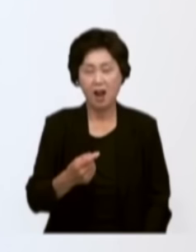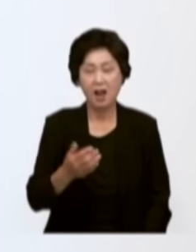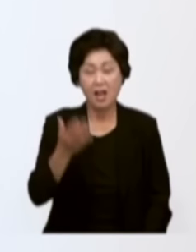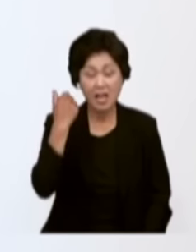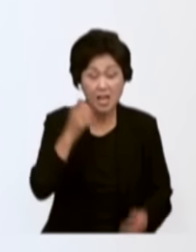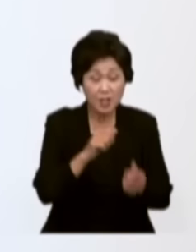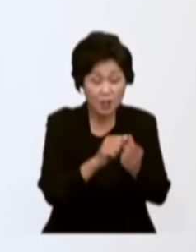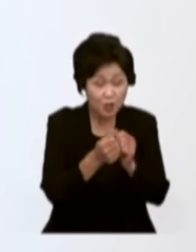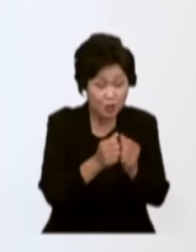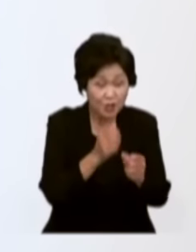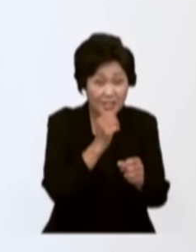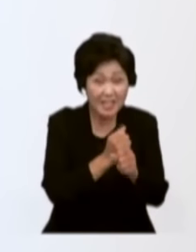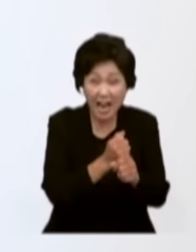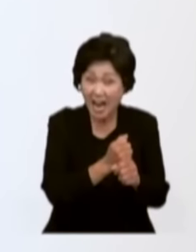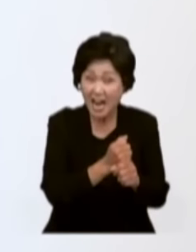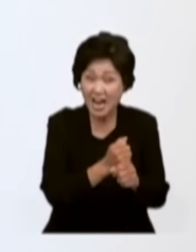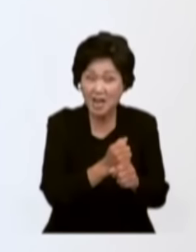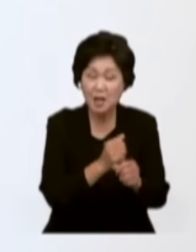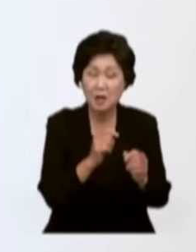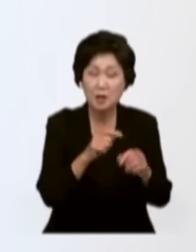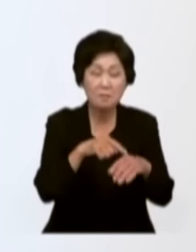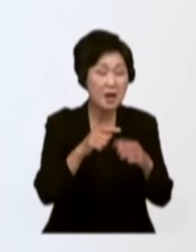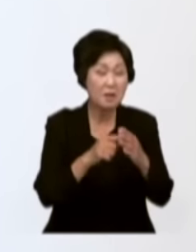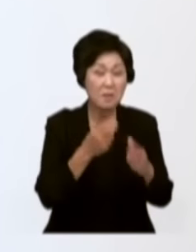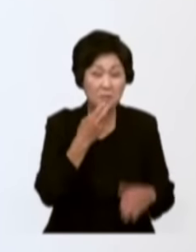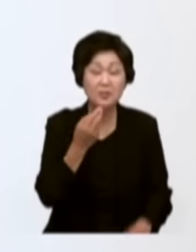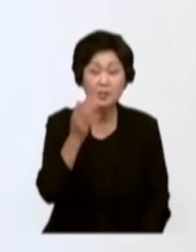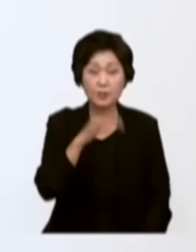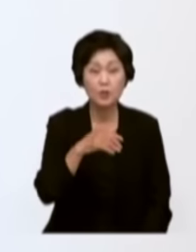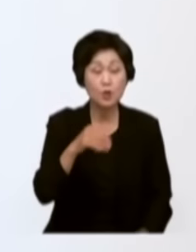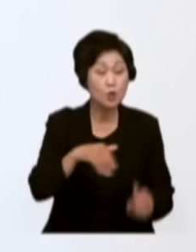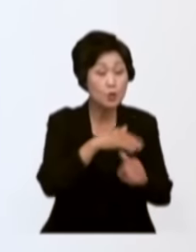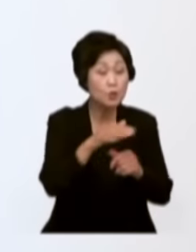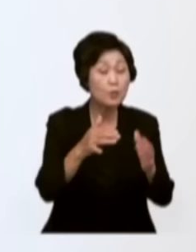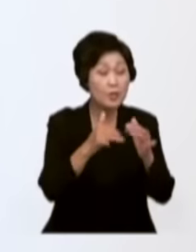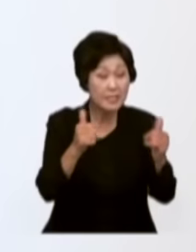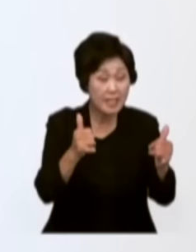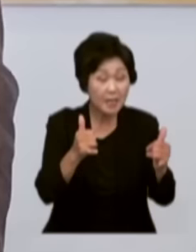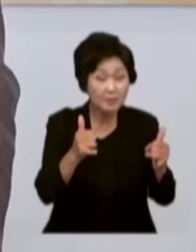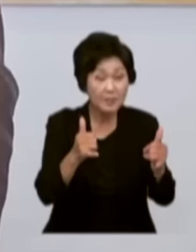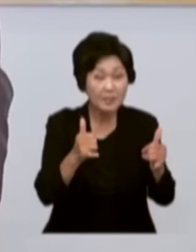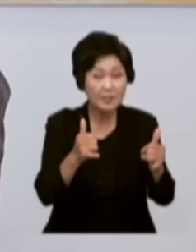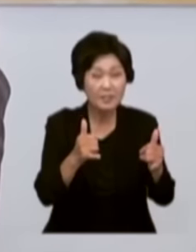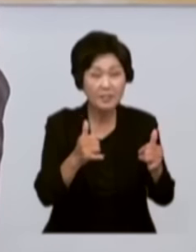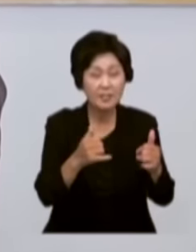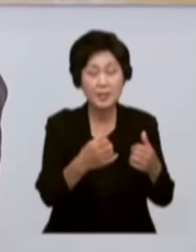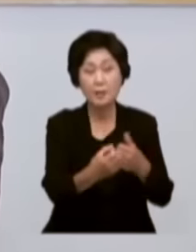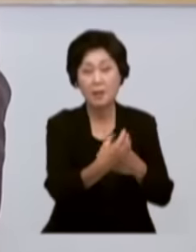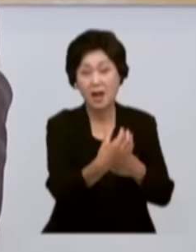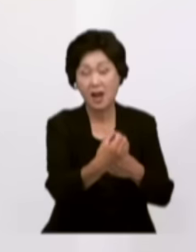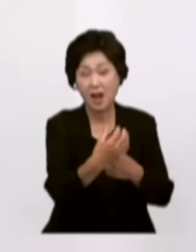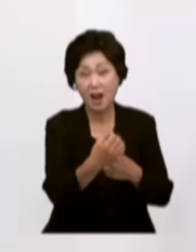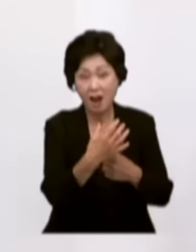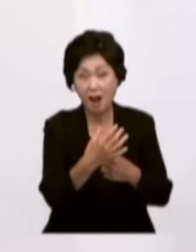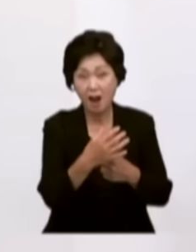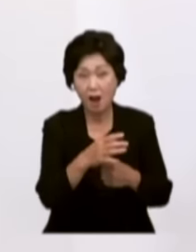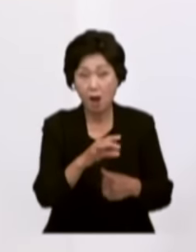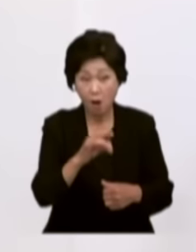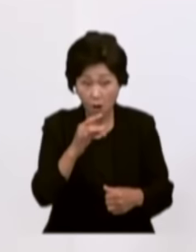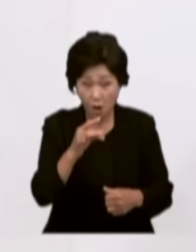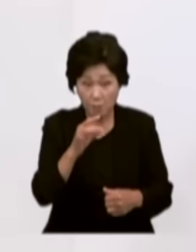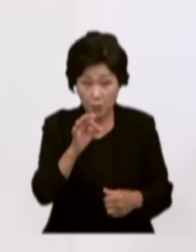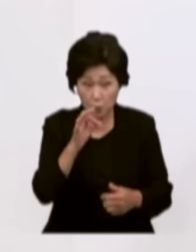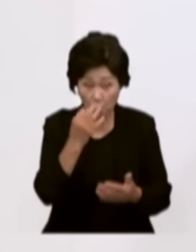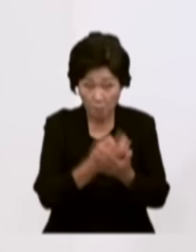하려고 했던 게 아닌데 진짜 그냥 누가 이제 주변에 사람들이 많다 보니까 했다? 네네. 소스를 주죠. 근데 처음에 돈을 버는 거